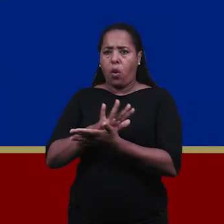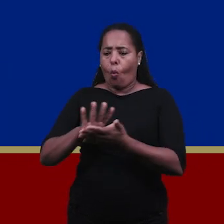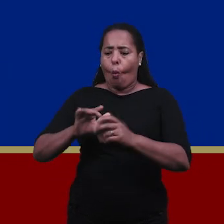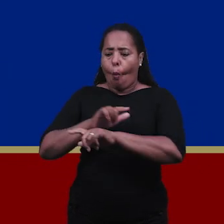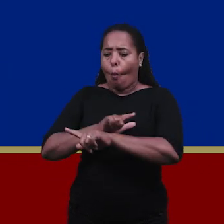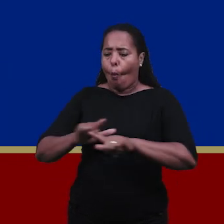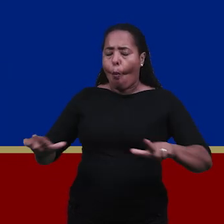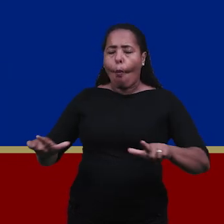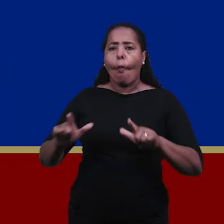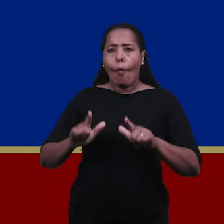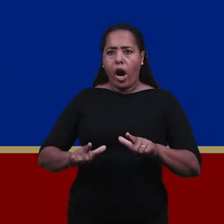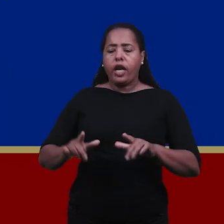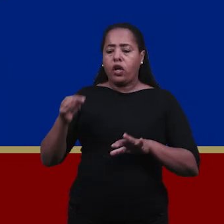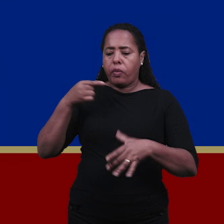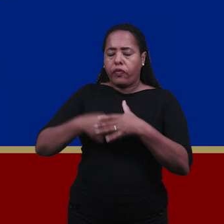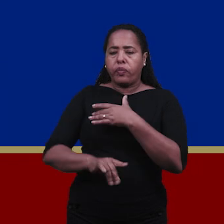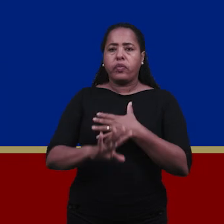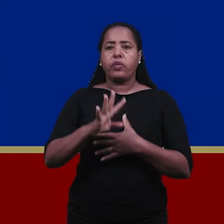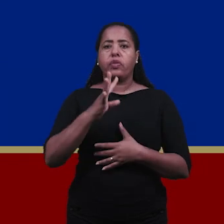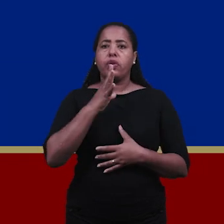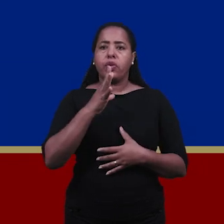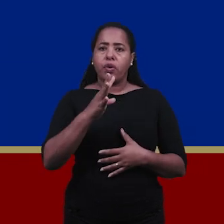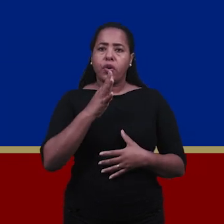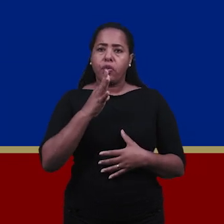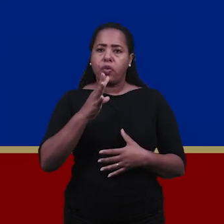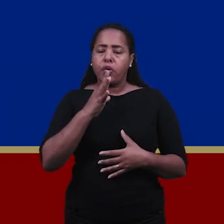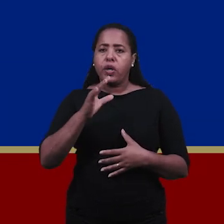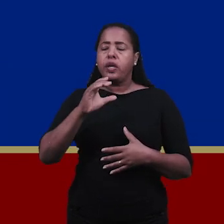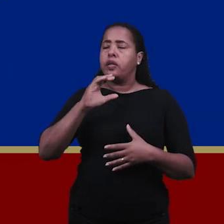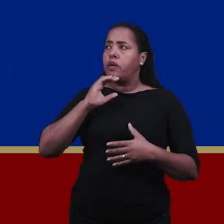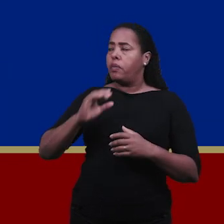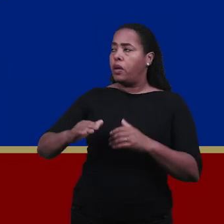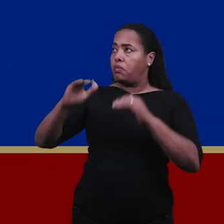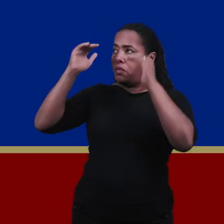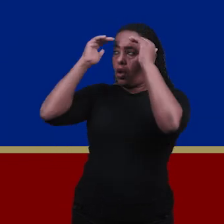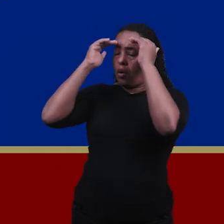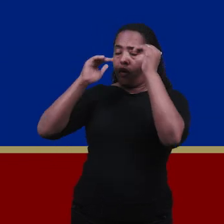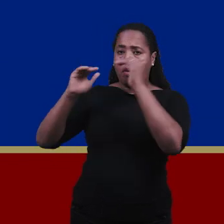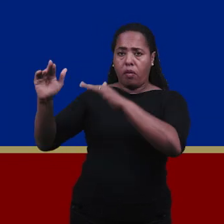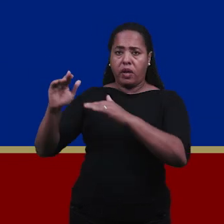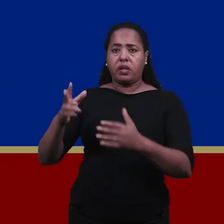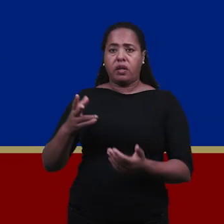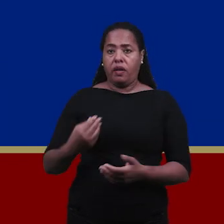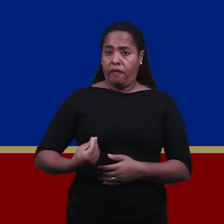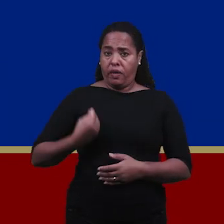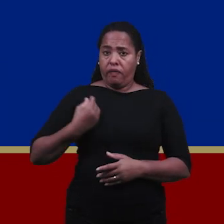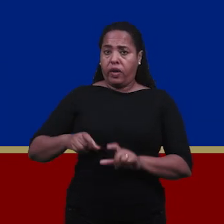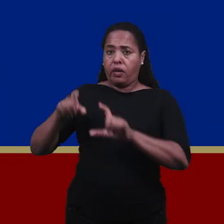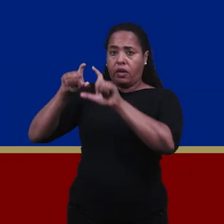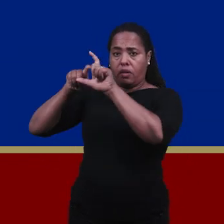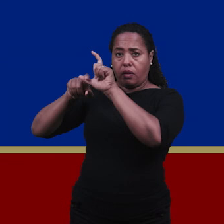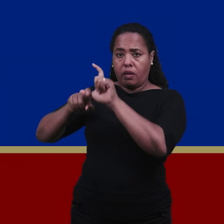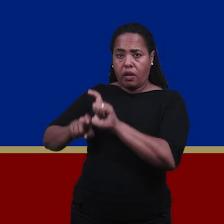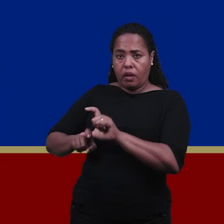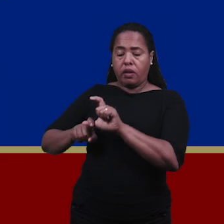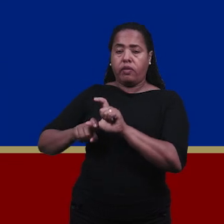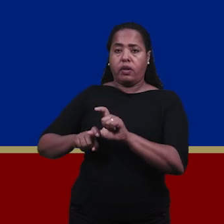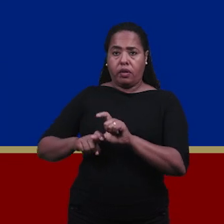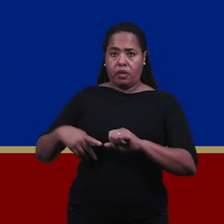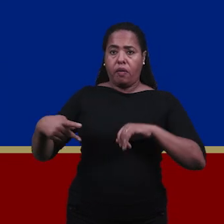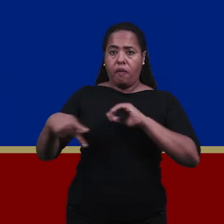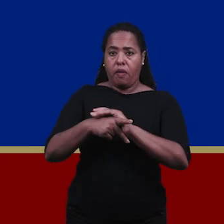en s'approfondissant dans la connaissance, dans l'obéissance, et en vivant en totale dépendance